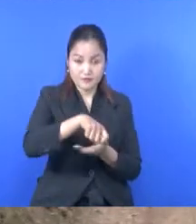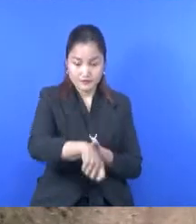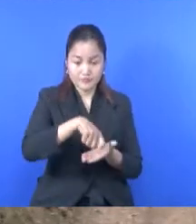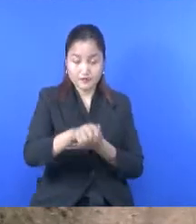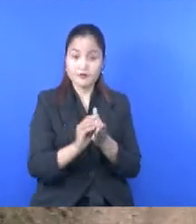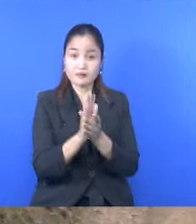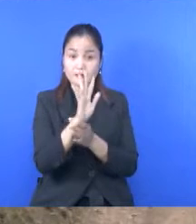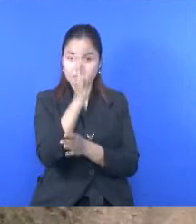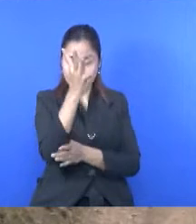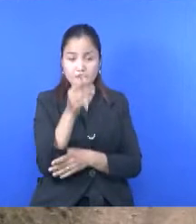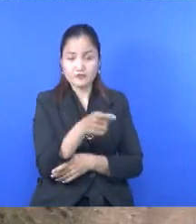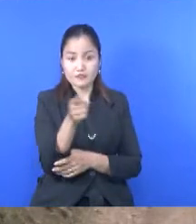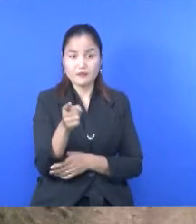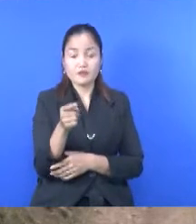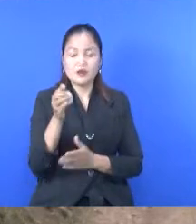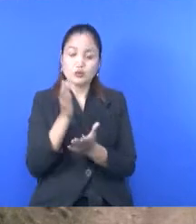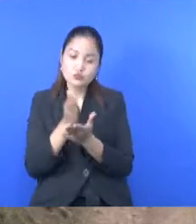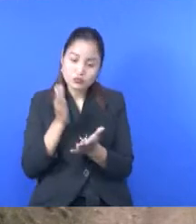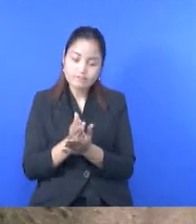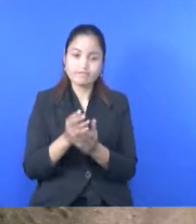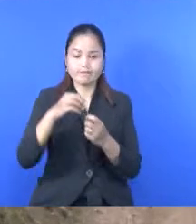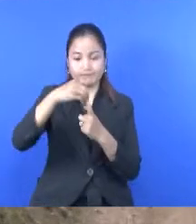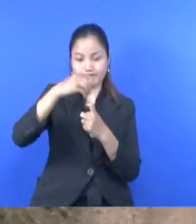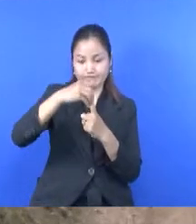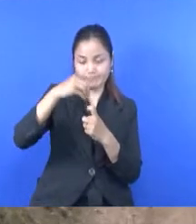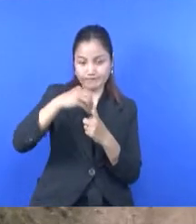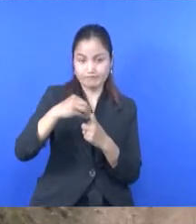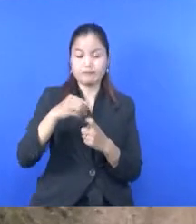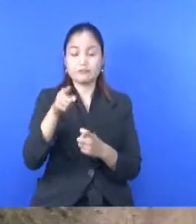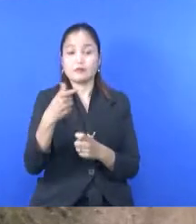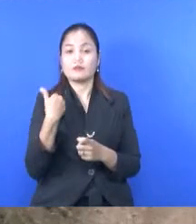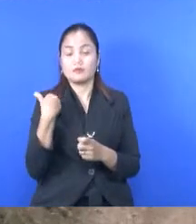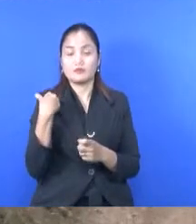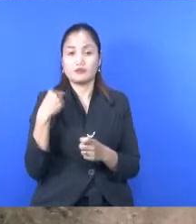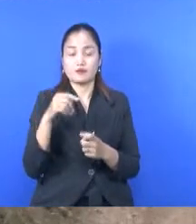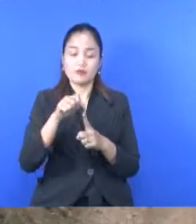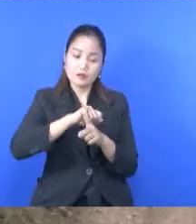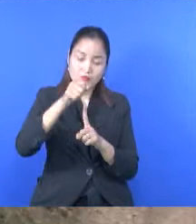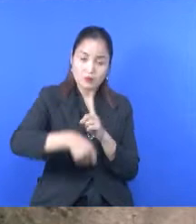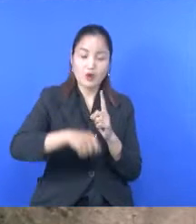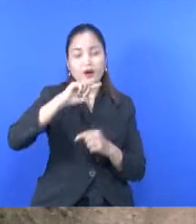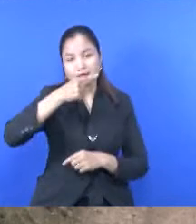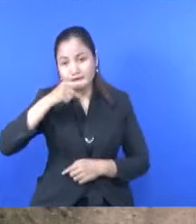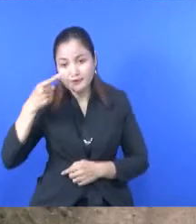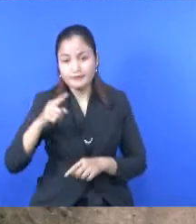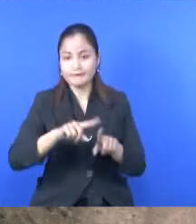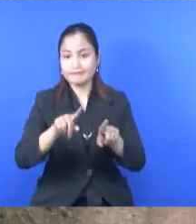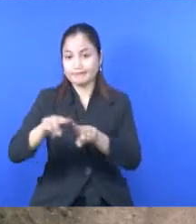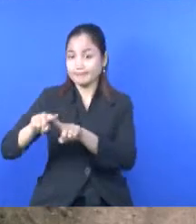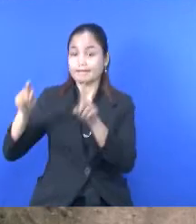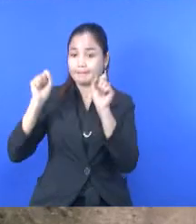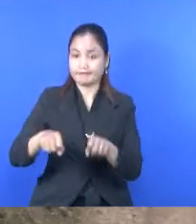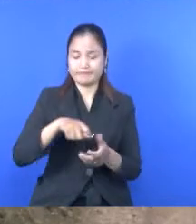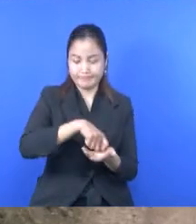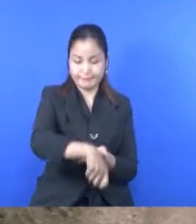បានឧទាហរណ៍ដូចជាស្វាយចន្ទីស្វាយកែវរមៀតដំឡូងជ្វាចេកពោតលាក់និងលាក់ហើយរាល់ដំណាំផ្សេងផ្សេង